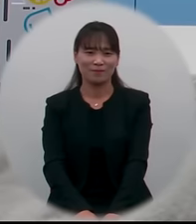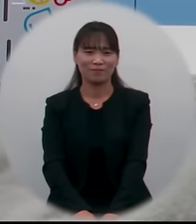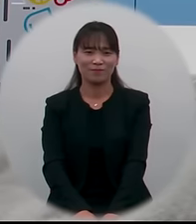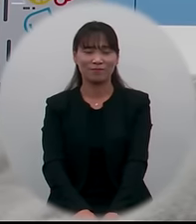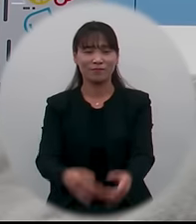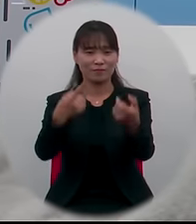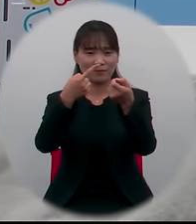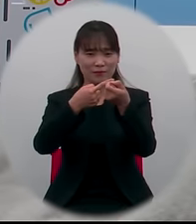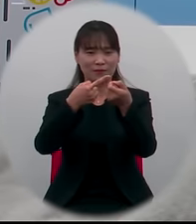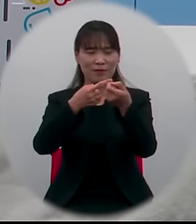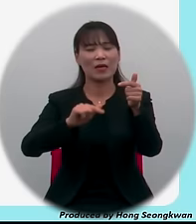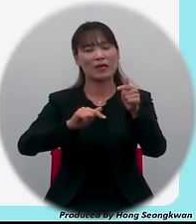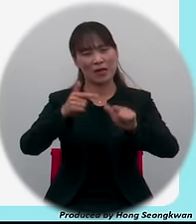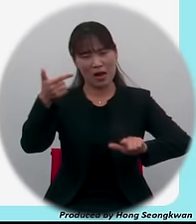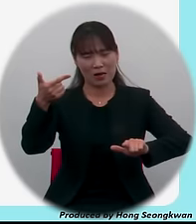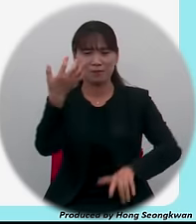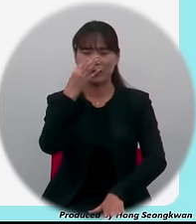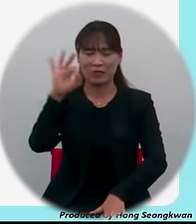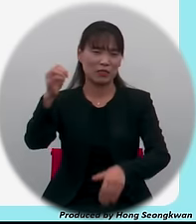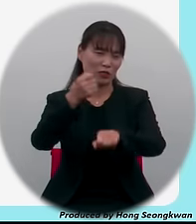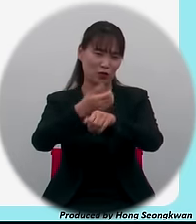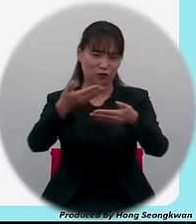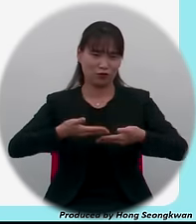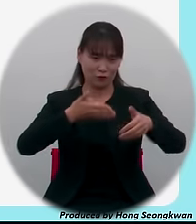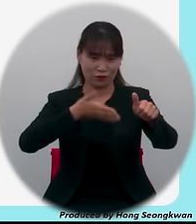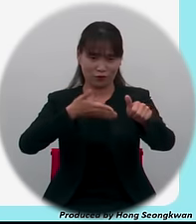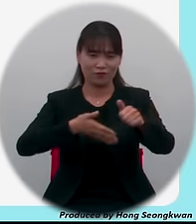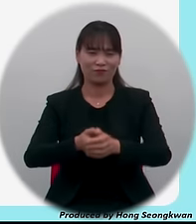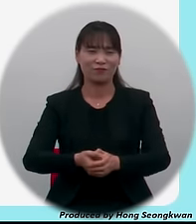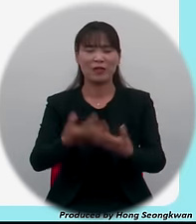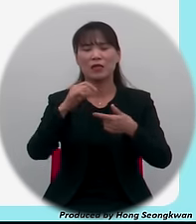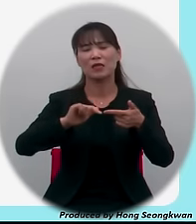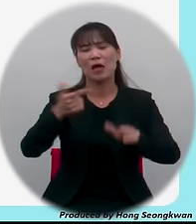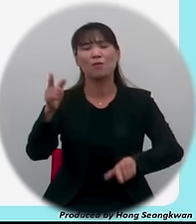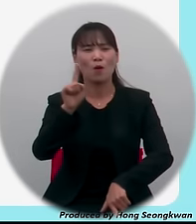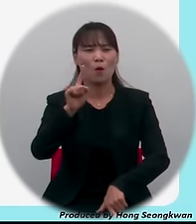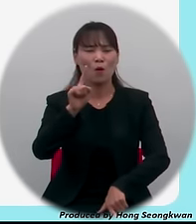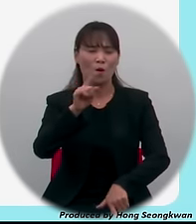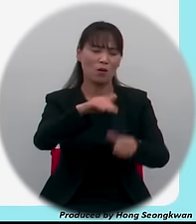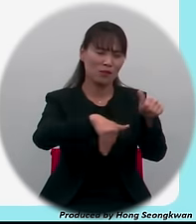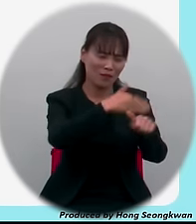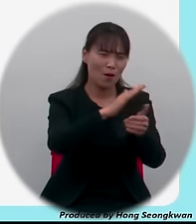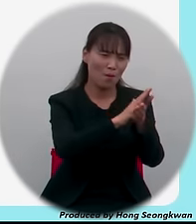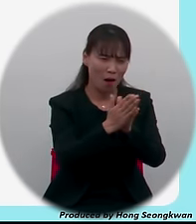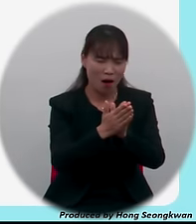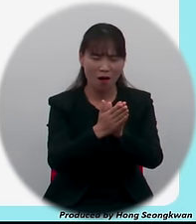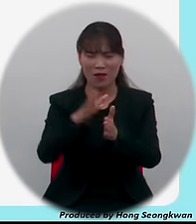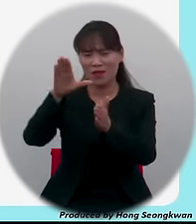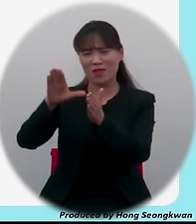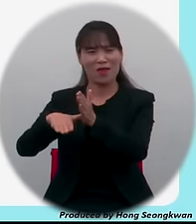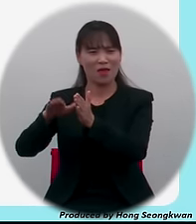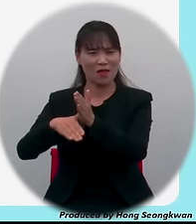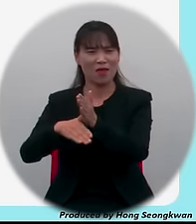번째는 다음을 인정해 주시는 겁니다 다음이 란 시대가 변했다라는 것 그리고 우리 아이들 세대가